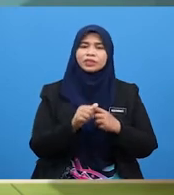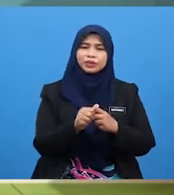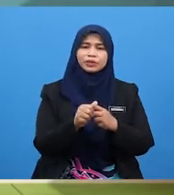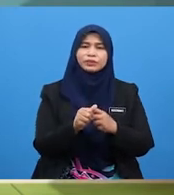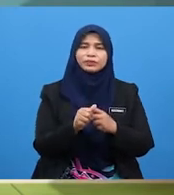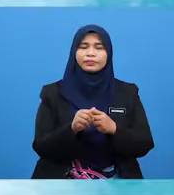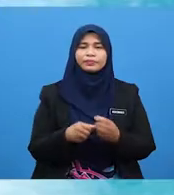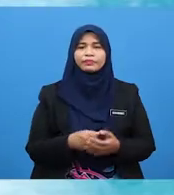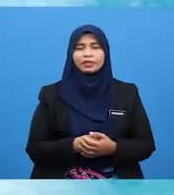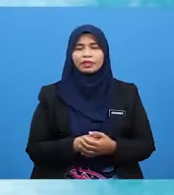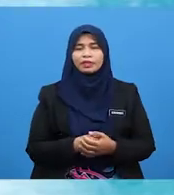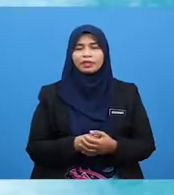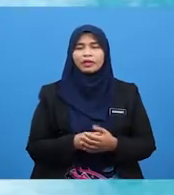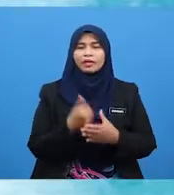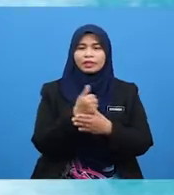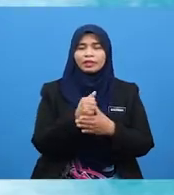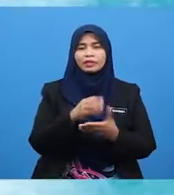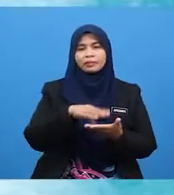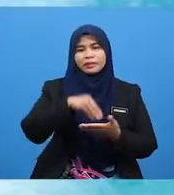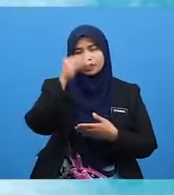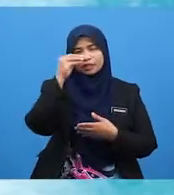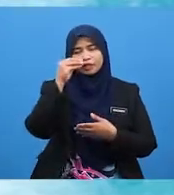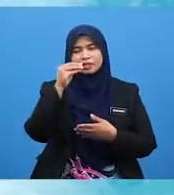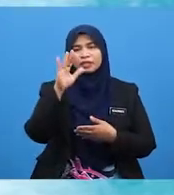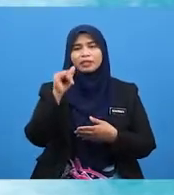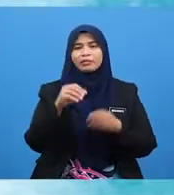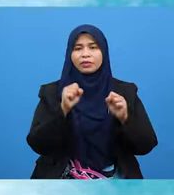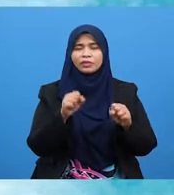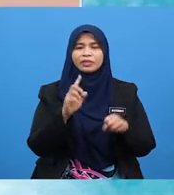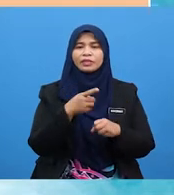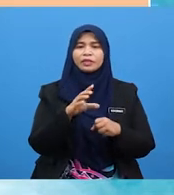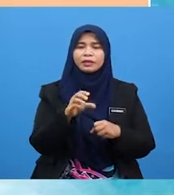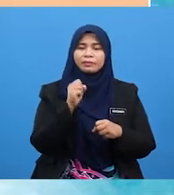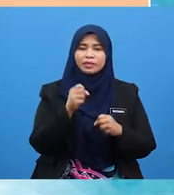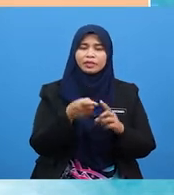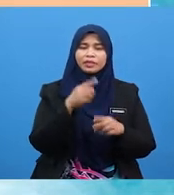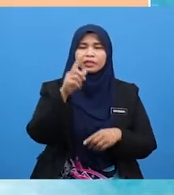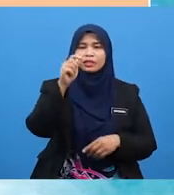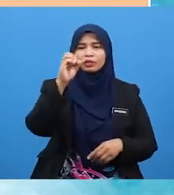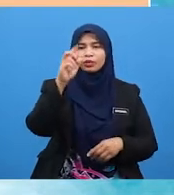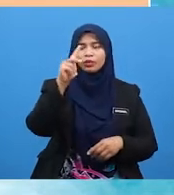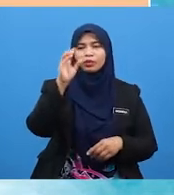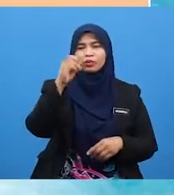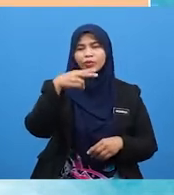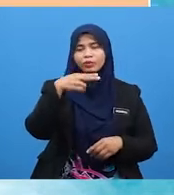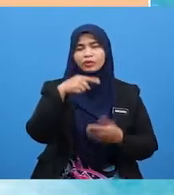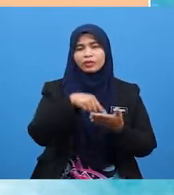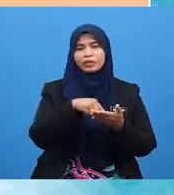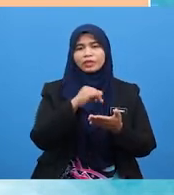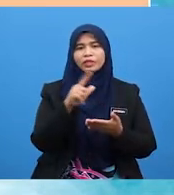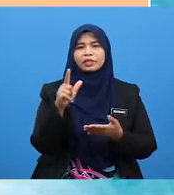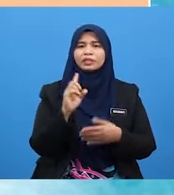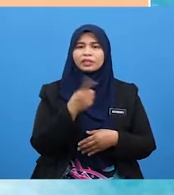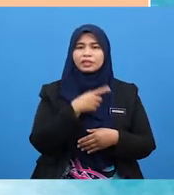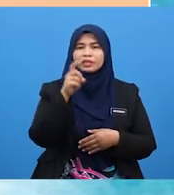dijadikan iktibar. Antara iktibar yang boleh kita ambil dari tokoh-tokoh ini ialah pertama,